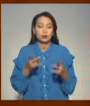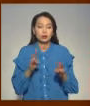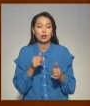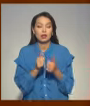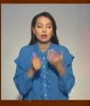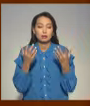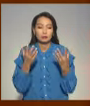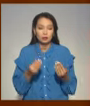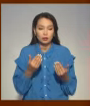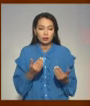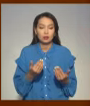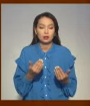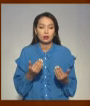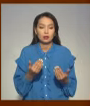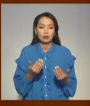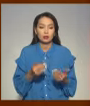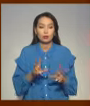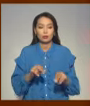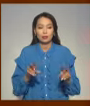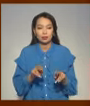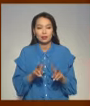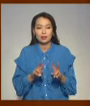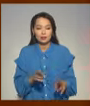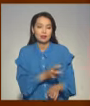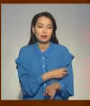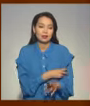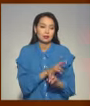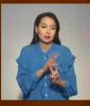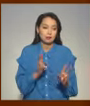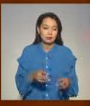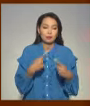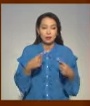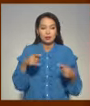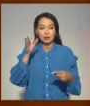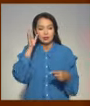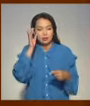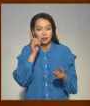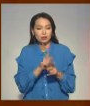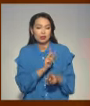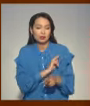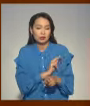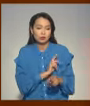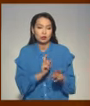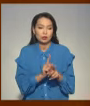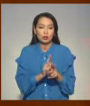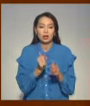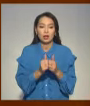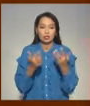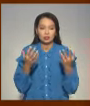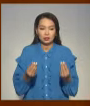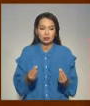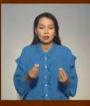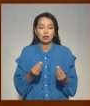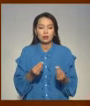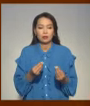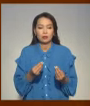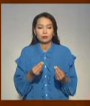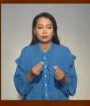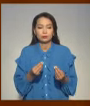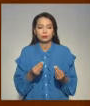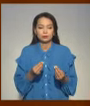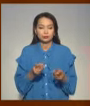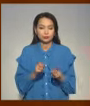күнделікті, кәдімгідей мысалы, мұғалімдер сияқты, дәрігер сияқты, басқа ғылымға, басқа қызметкерлер сияқты күнделікті қаражаты